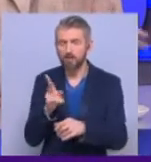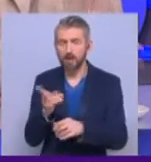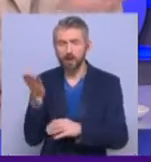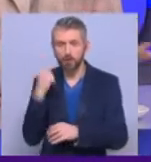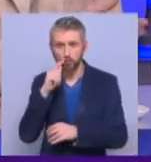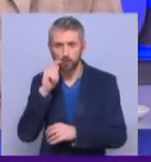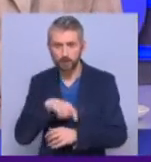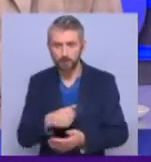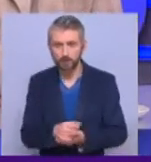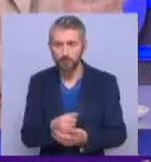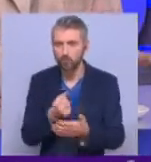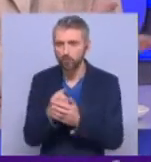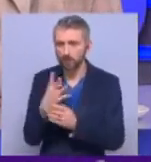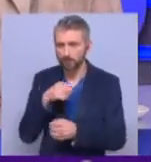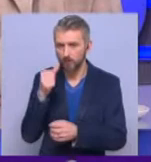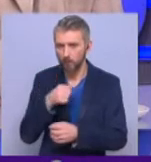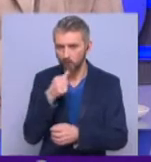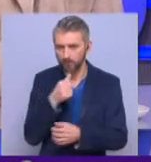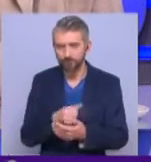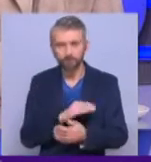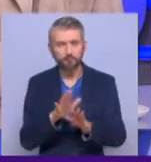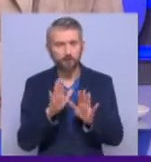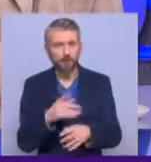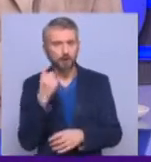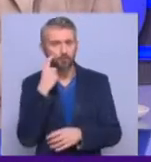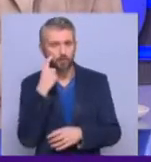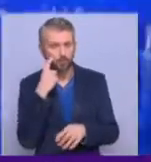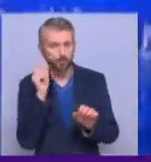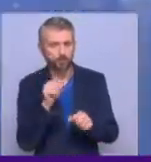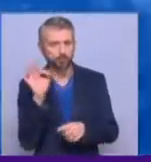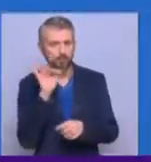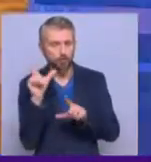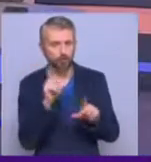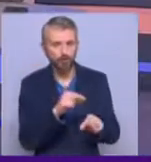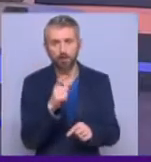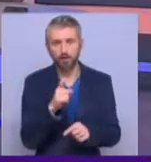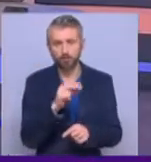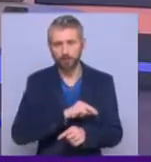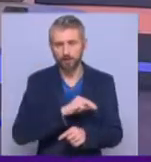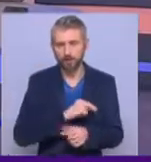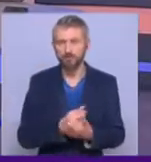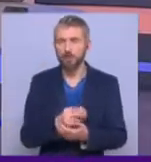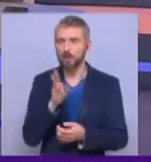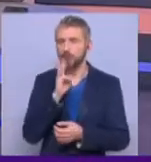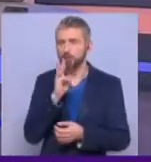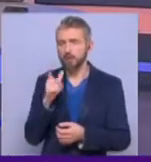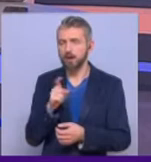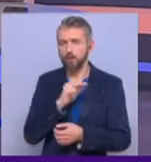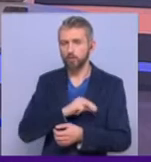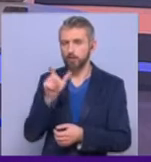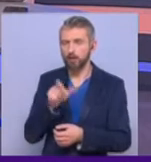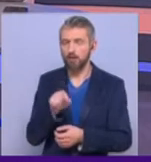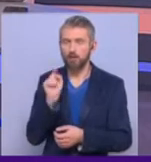Ну, вот, до 2014 года. Не только стоматологи могут Німеччину їхати, а газовики. Зарплата газовика